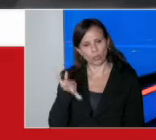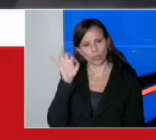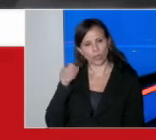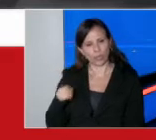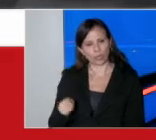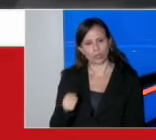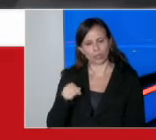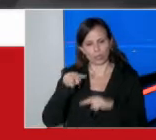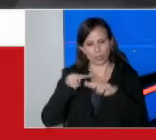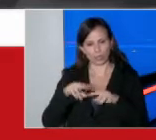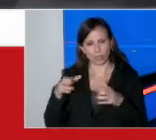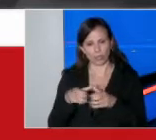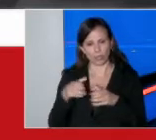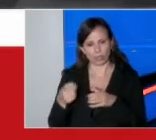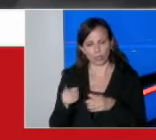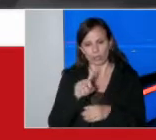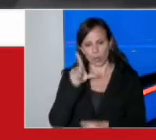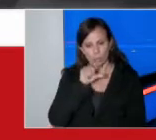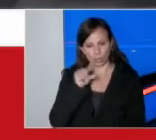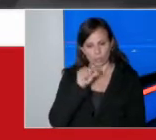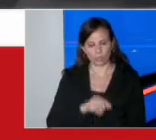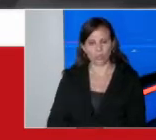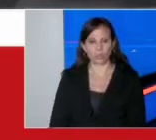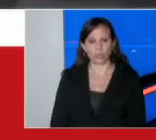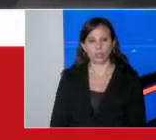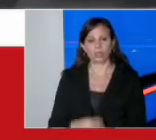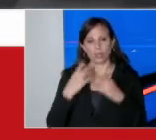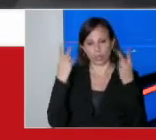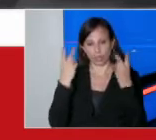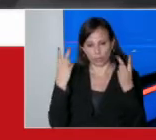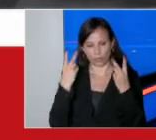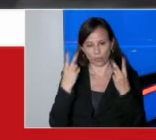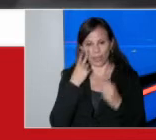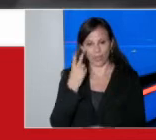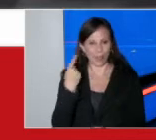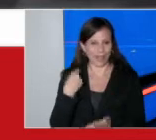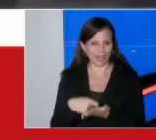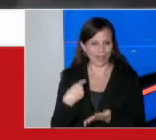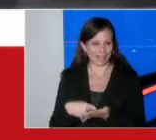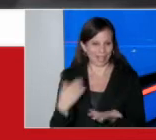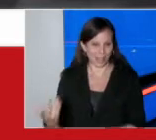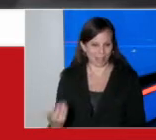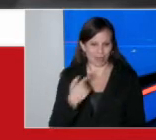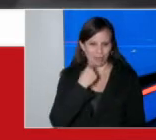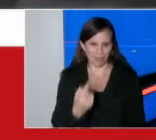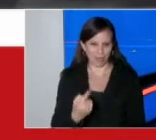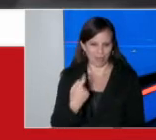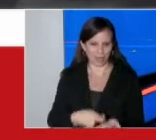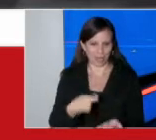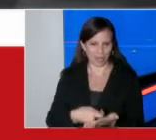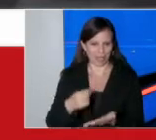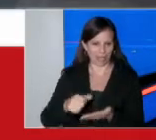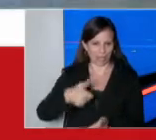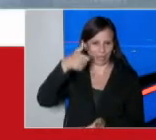להישאר בחברה הזאת ולא בטוויטר, גם כמובן אנחנו ראינו איך בה... הכסף נבוא, תגיד, הכסף מנהל את